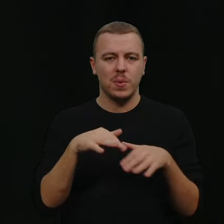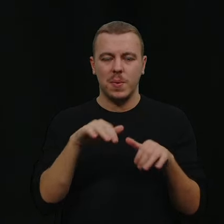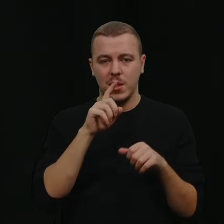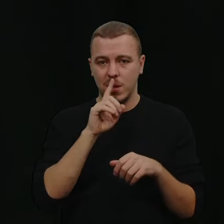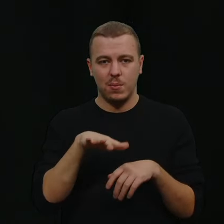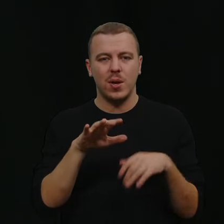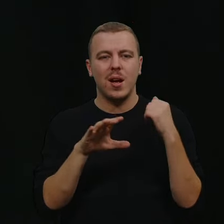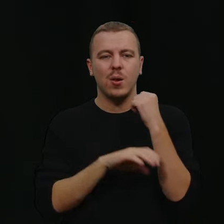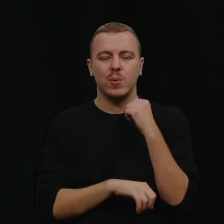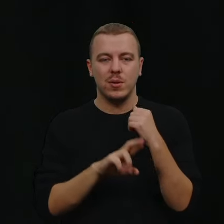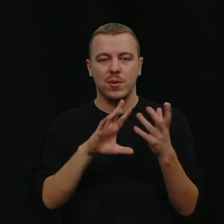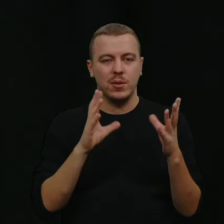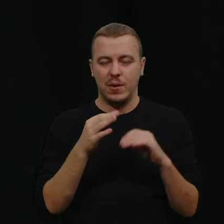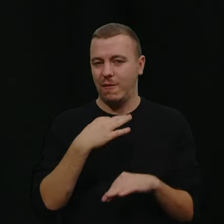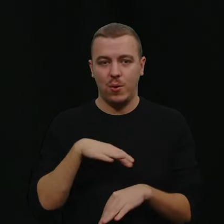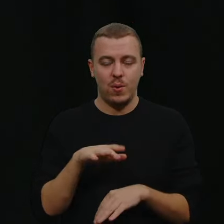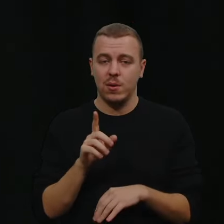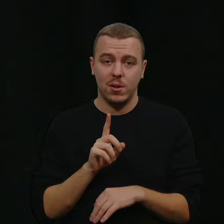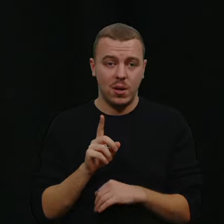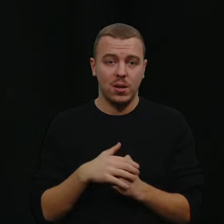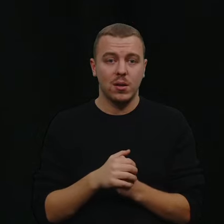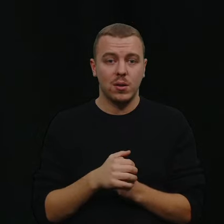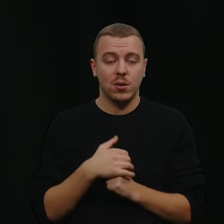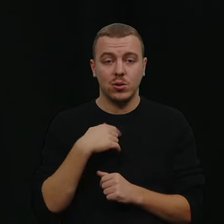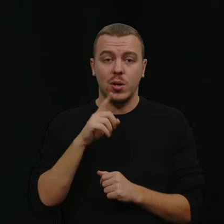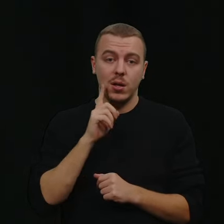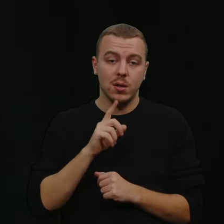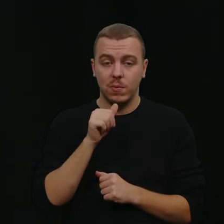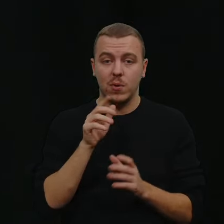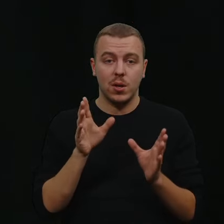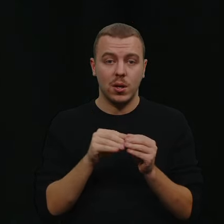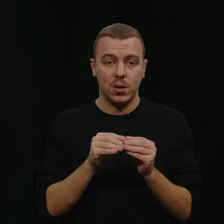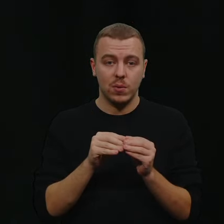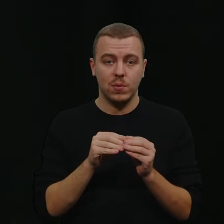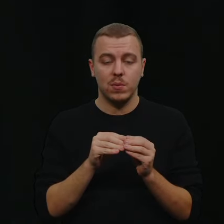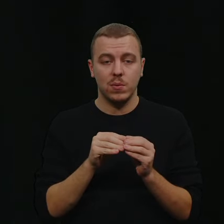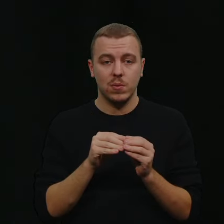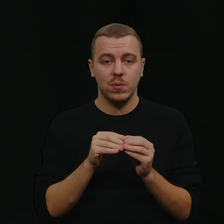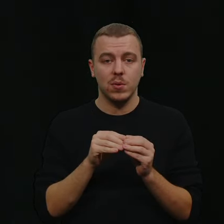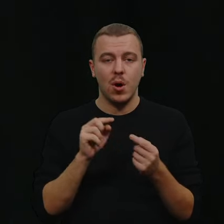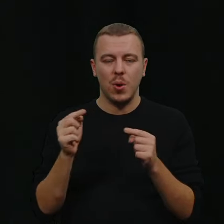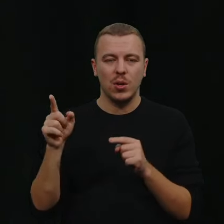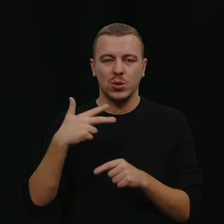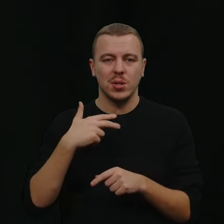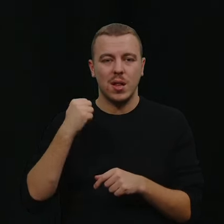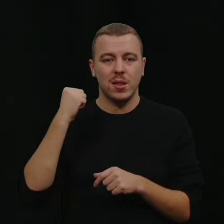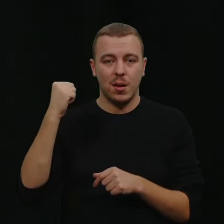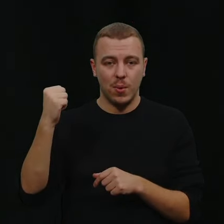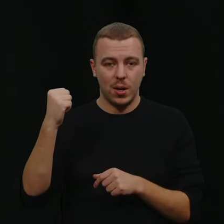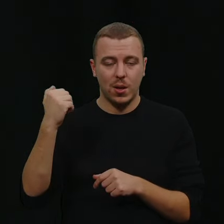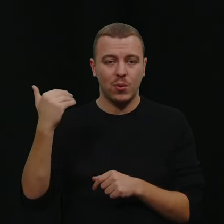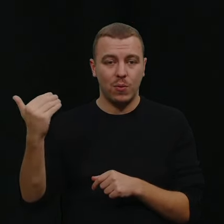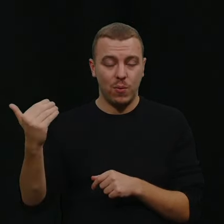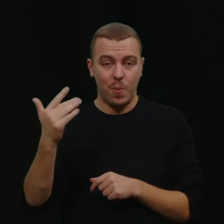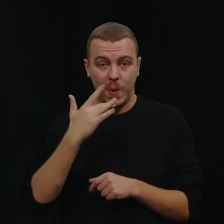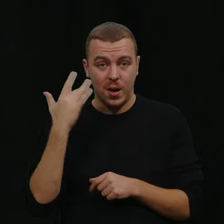partijos galutinius rezultatus, arba jeigu aš va kandidatuoju su oponentu iš socialdemokratų partijos,